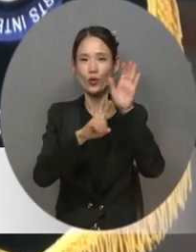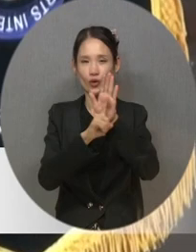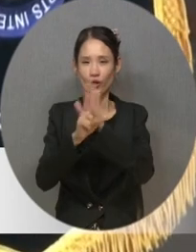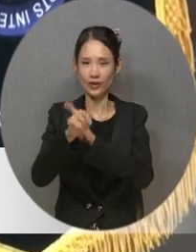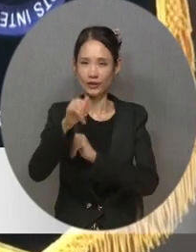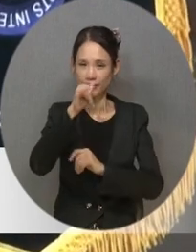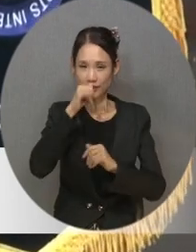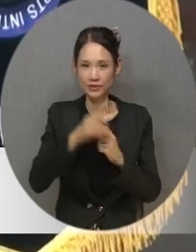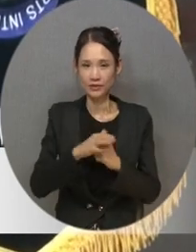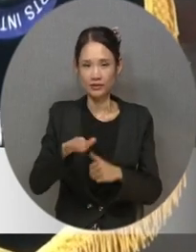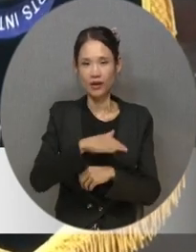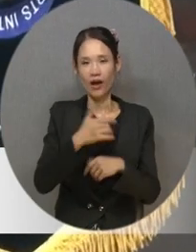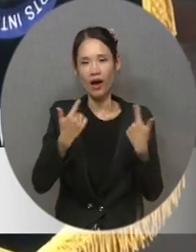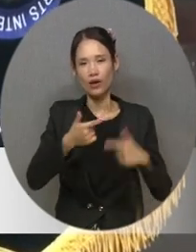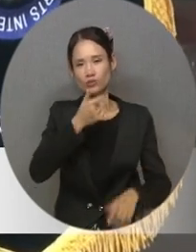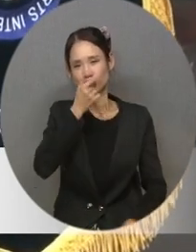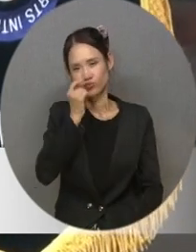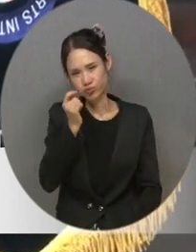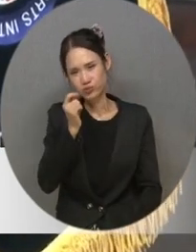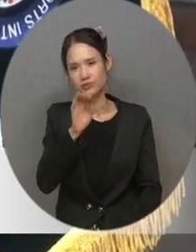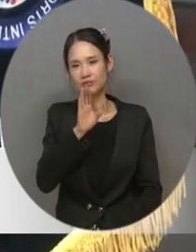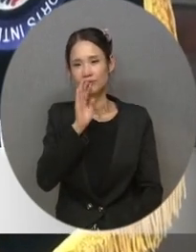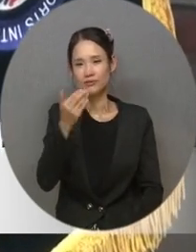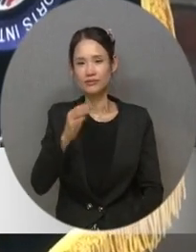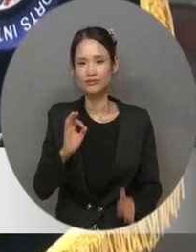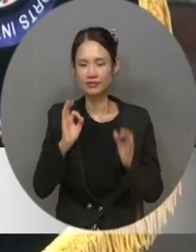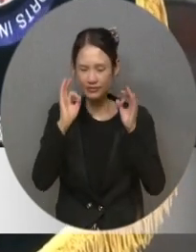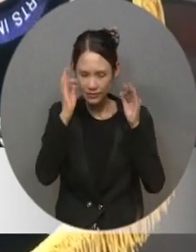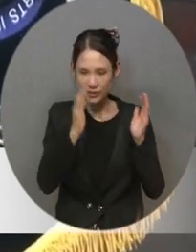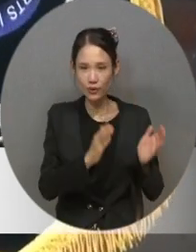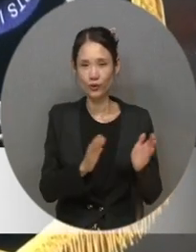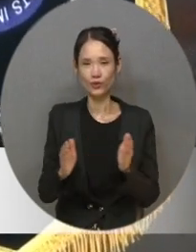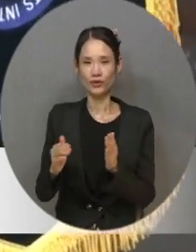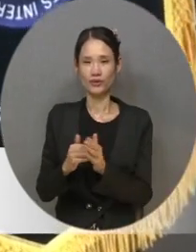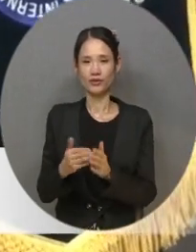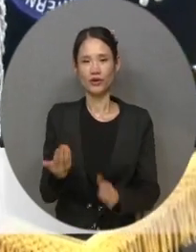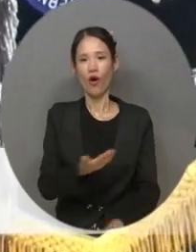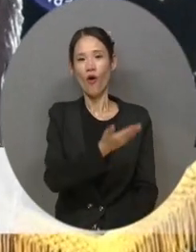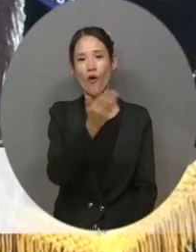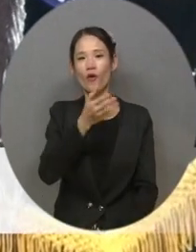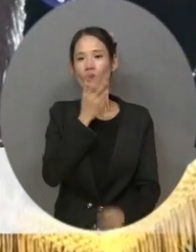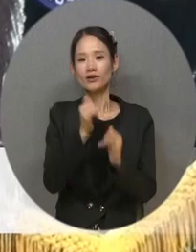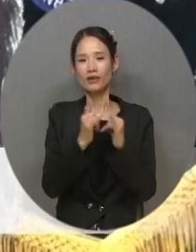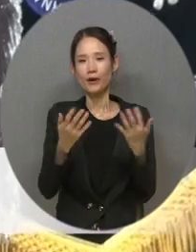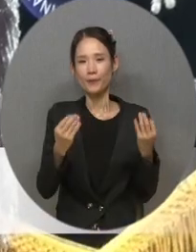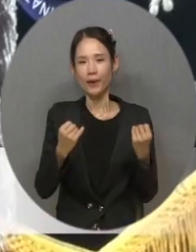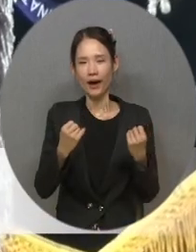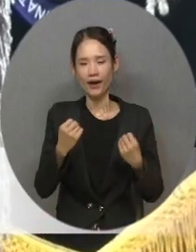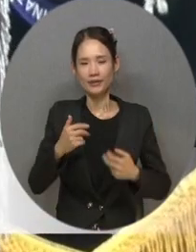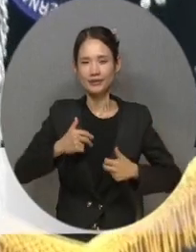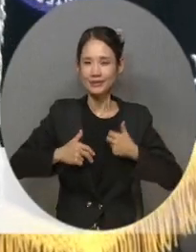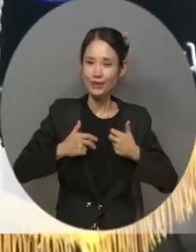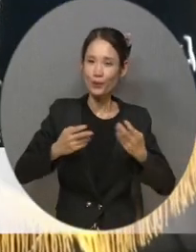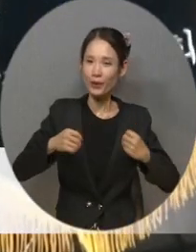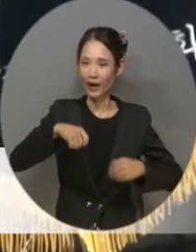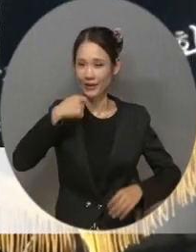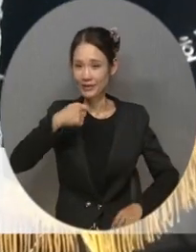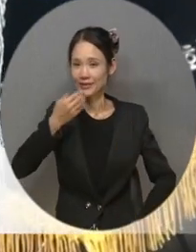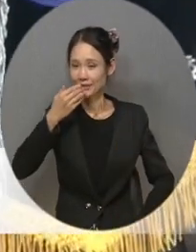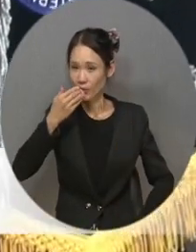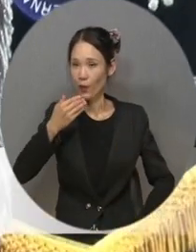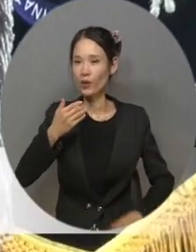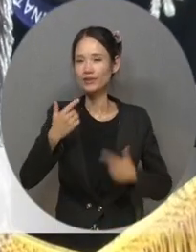항상 부족하지만 제대로 세금 준비를 했으니까 어르신들께서 마음껏 즐기시고 마음껏 드시고